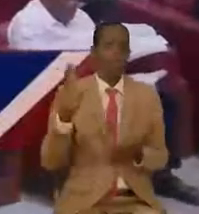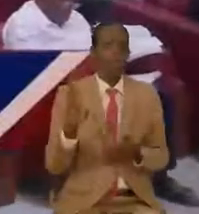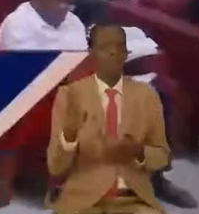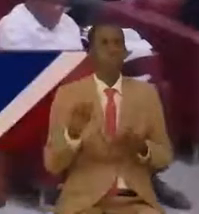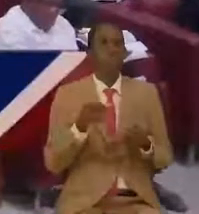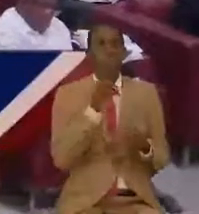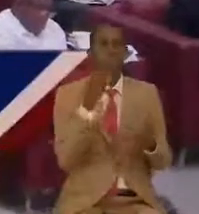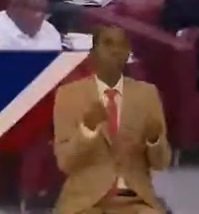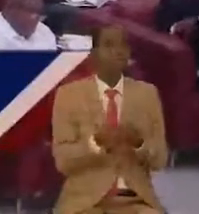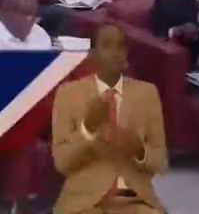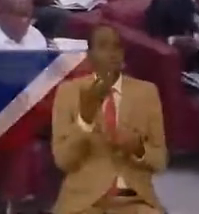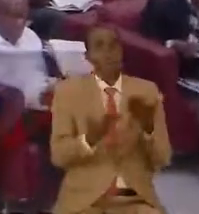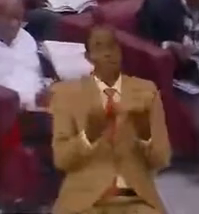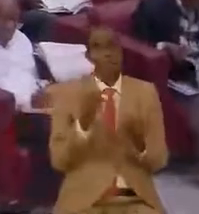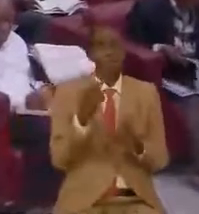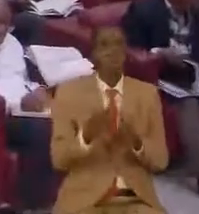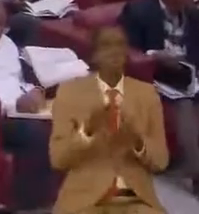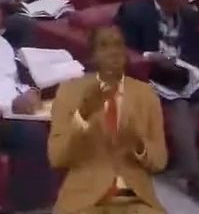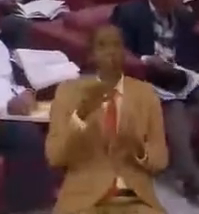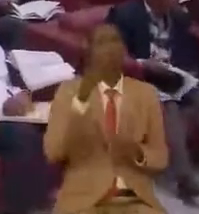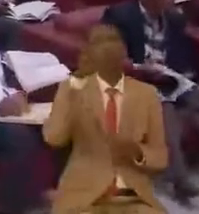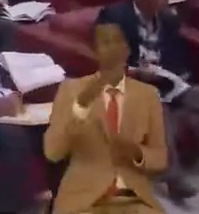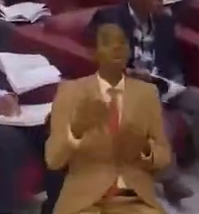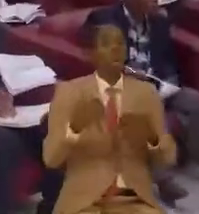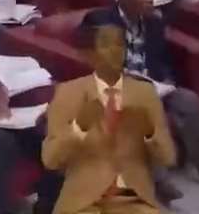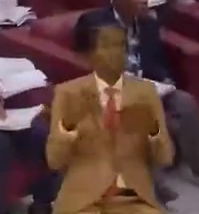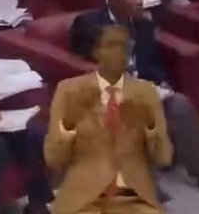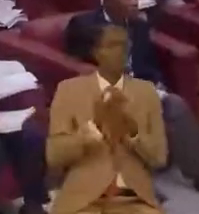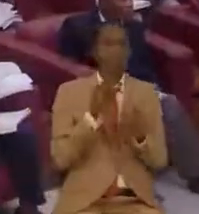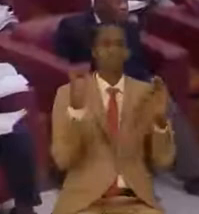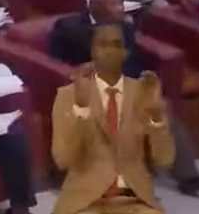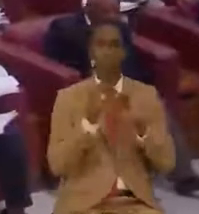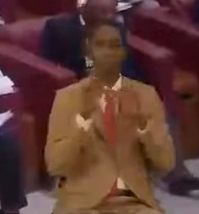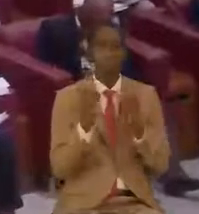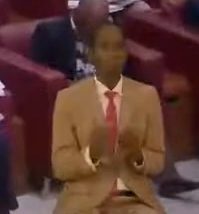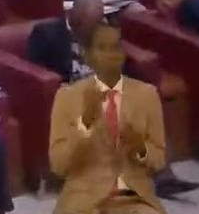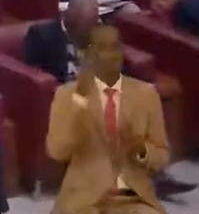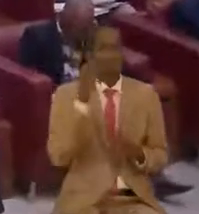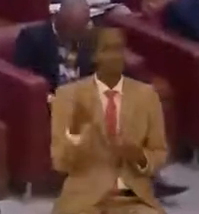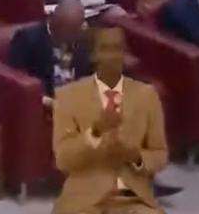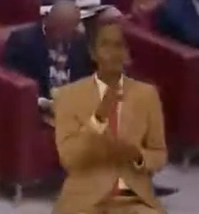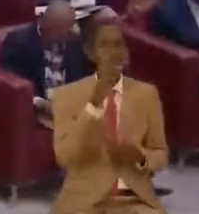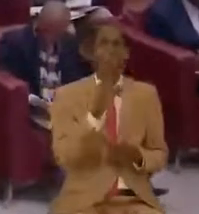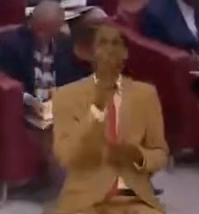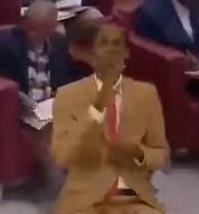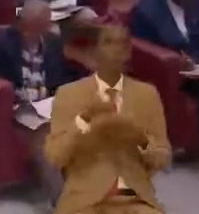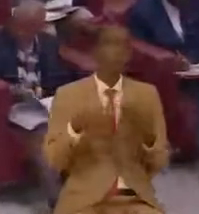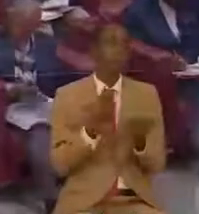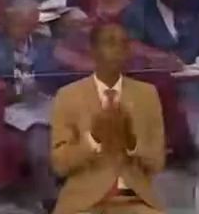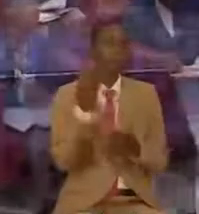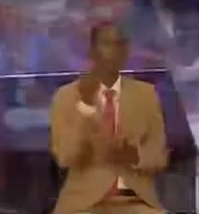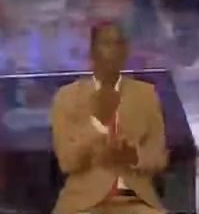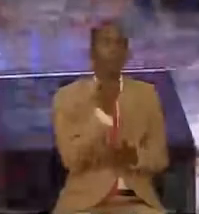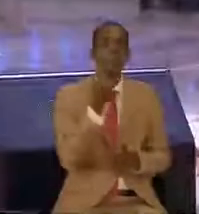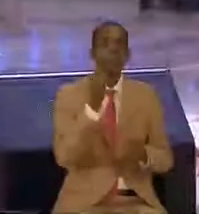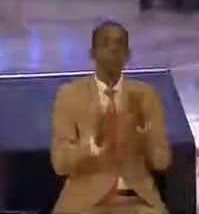9, 6. Ce n'est point à dire que la parole de Dieu soit rente et sans effet, car tous ceux